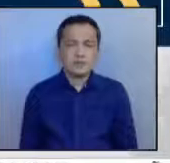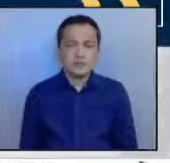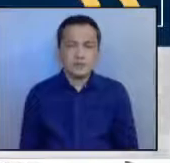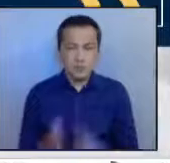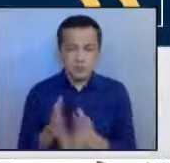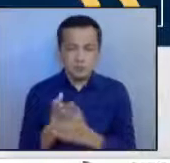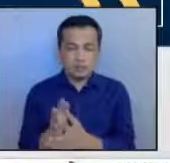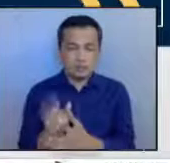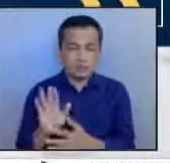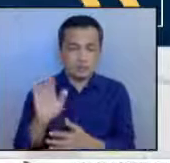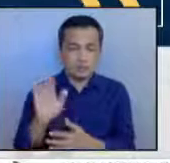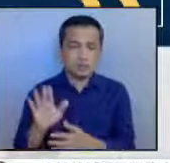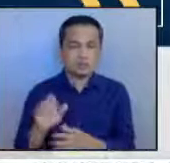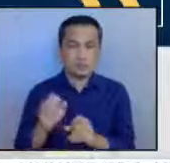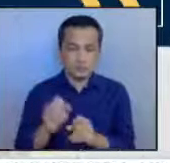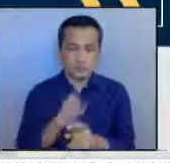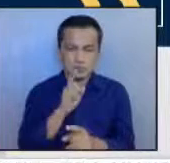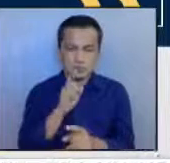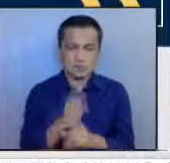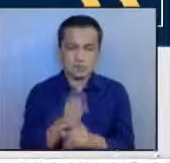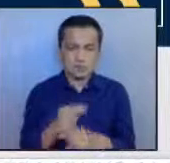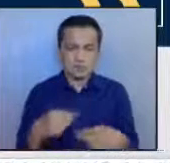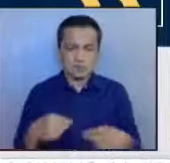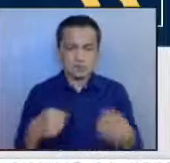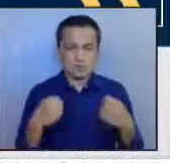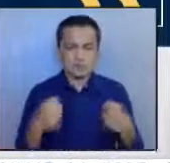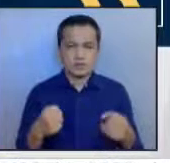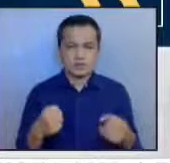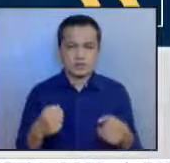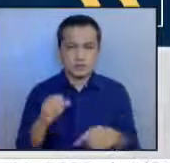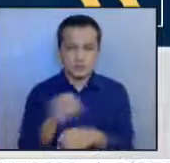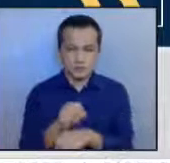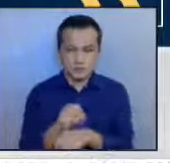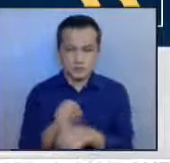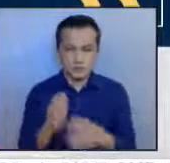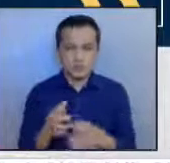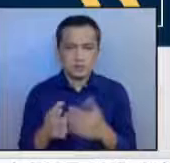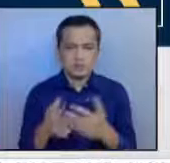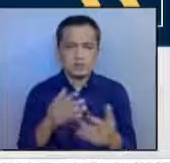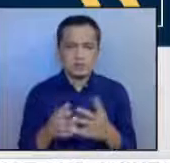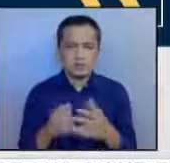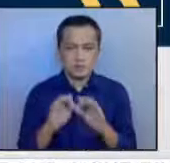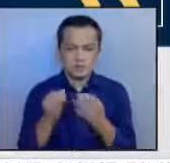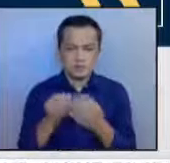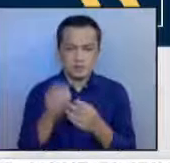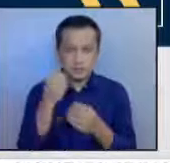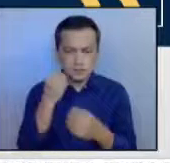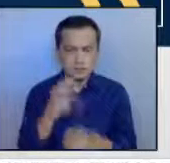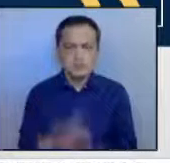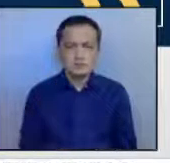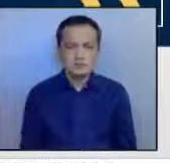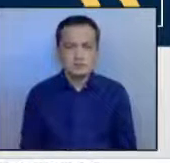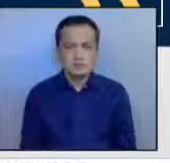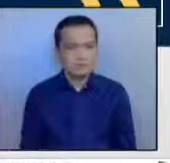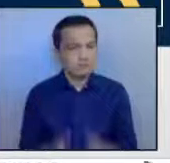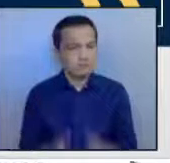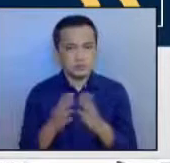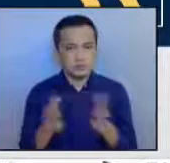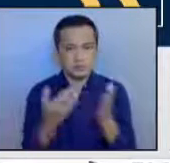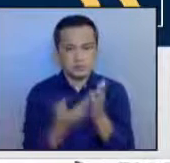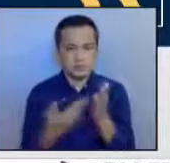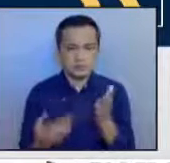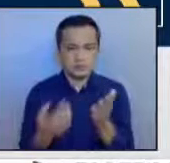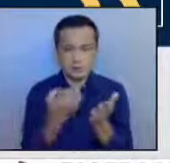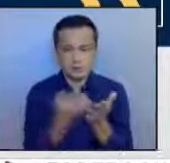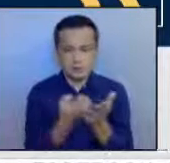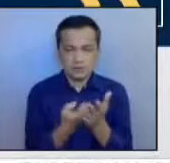ay masisiguro ang kalusugan ng mga empleyado at pati na ang pamilyang uuwian nito. Malaking bagay para sa ekonomiya at